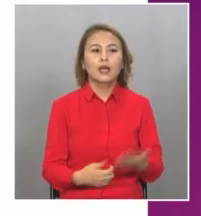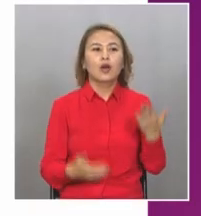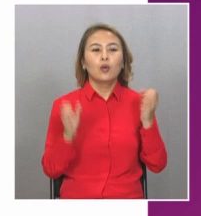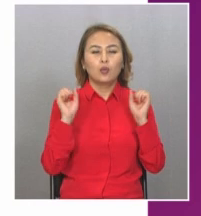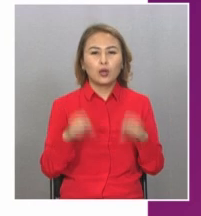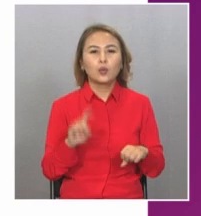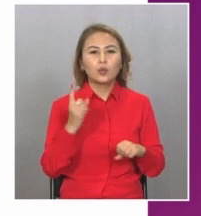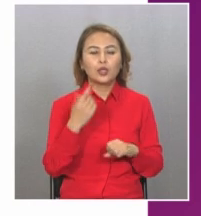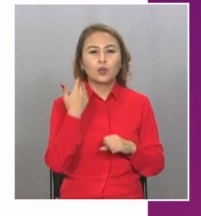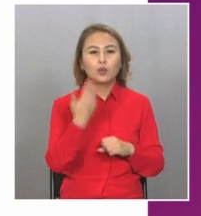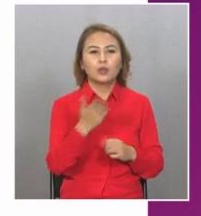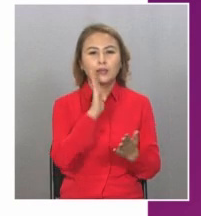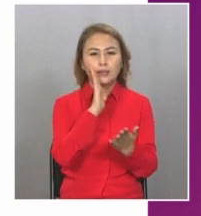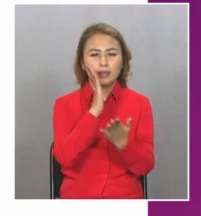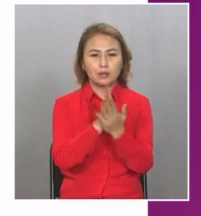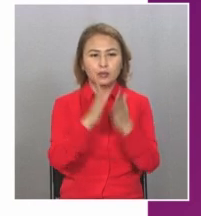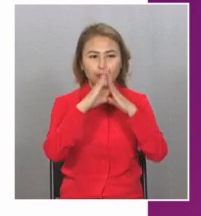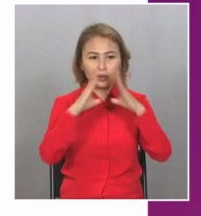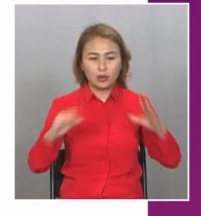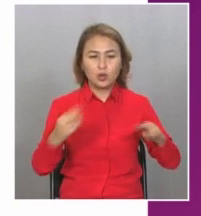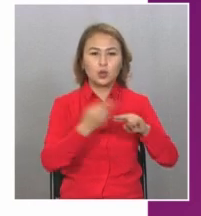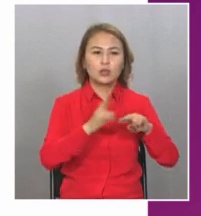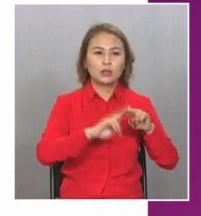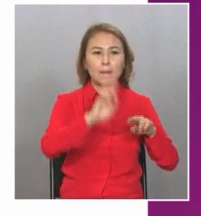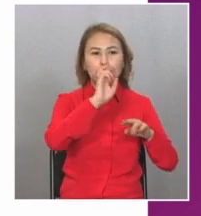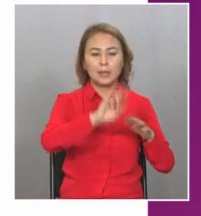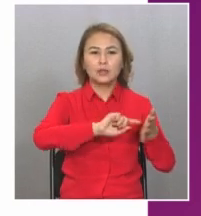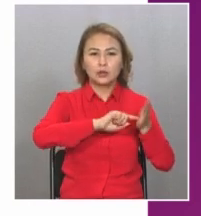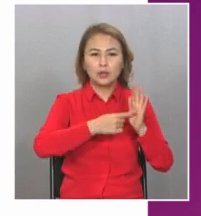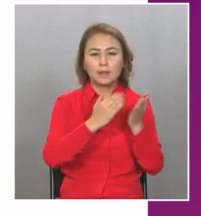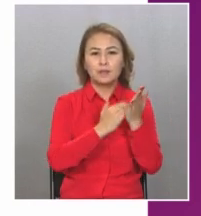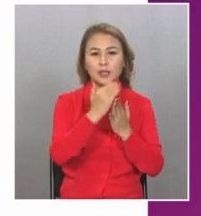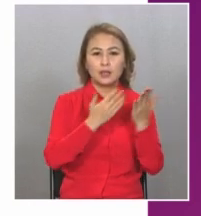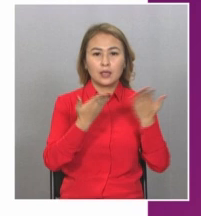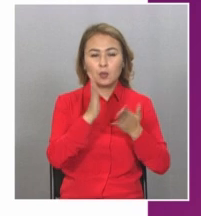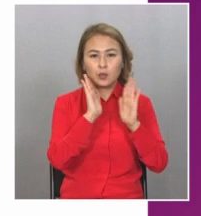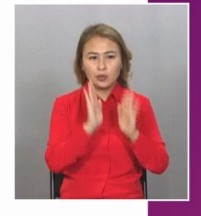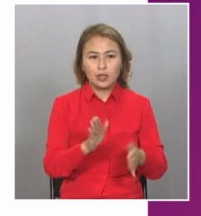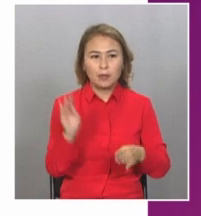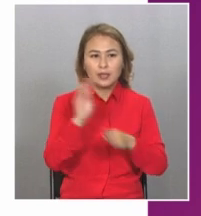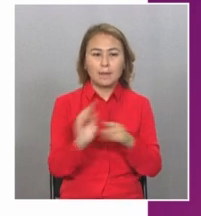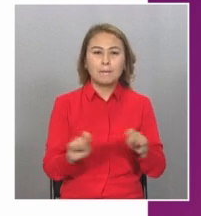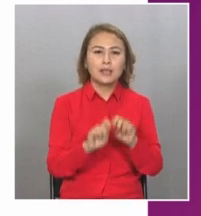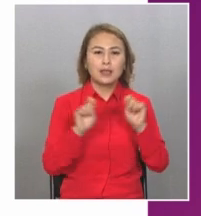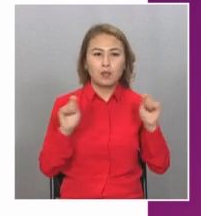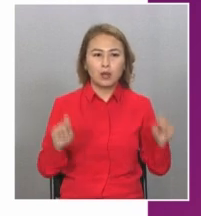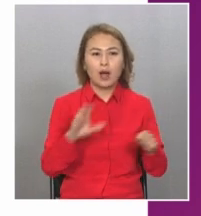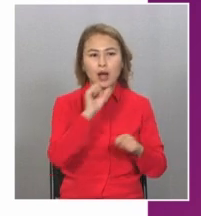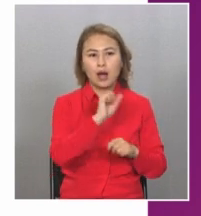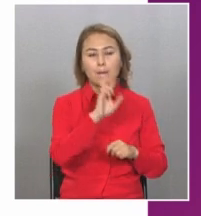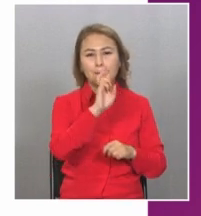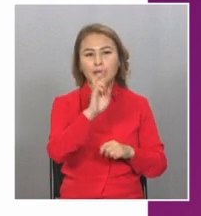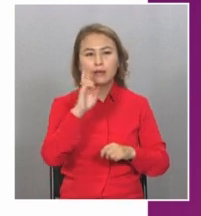Болады, өйткені мынау тең бүйірлі трапеция болғандықтан, Б нүктесінен де биіктік түсіретін болсақ, мына жерде пайда болған